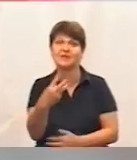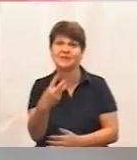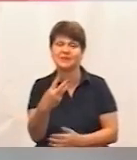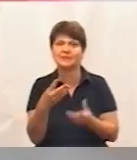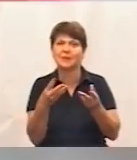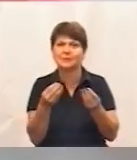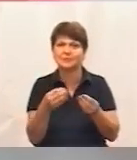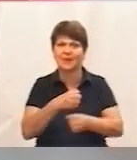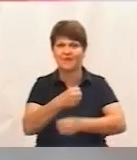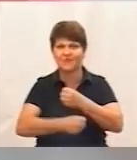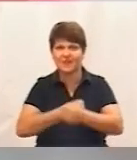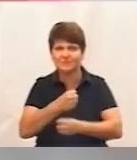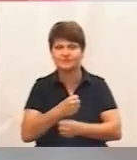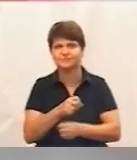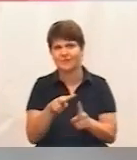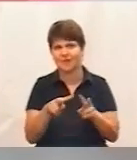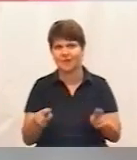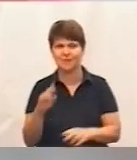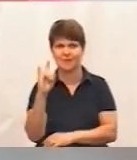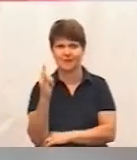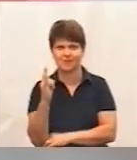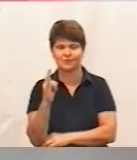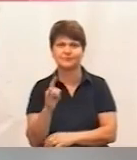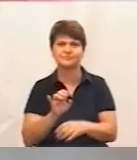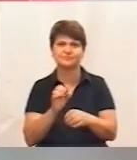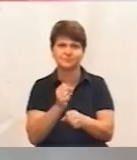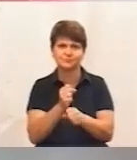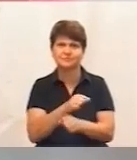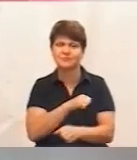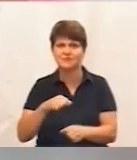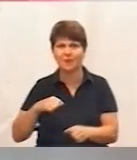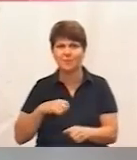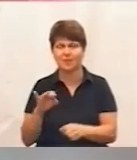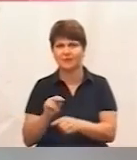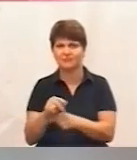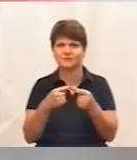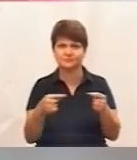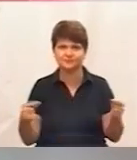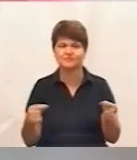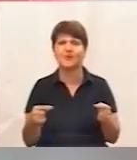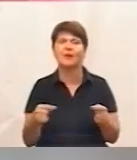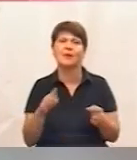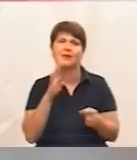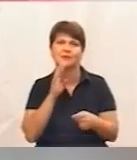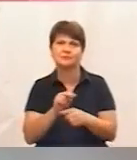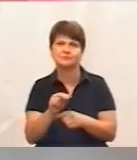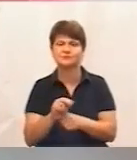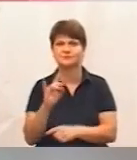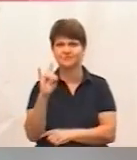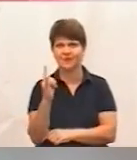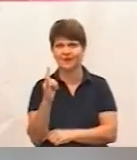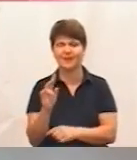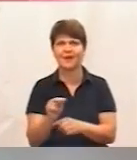плюшевих тедді-ведмедів та стільки ж ляльок. Їх виготовляє сама і навчає інших, а ще Катя проводить сеанси